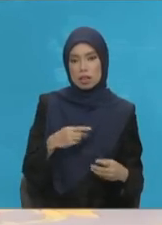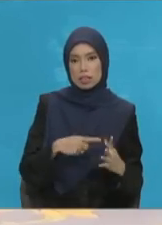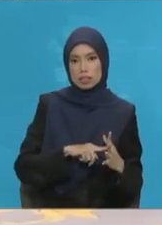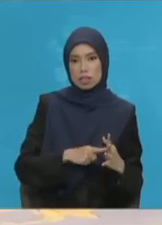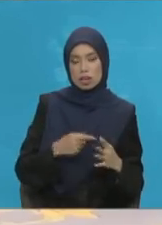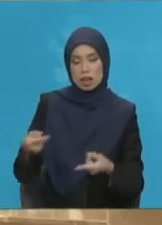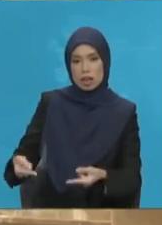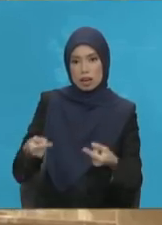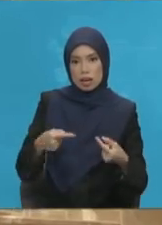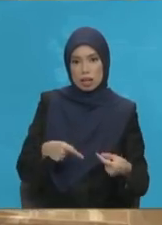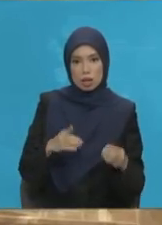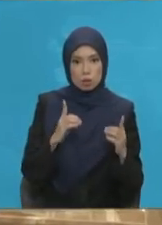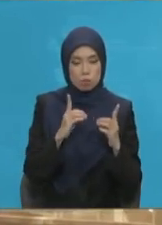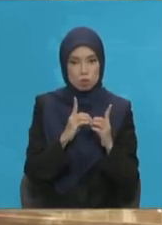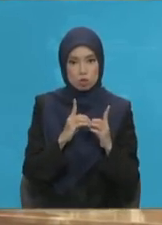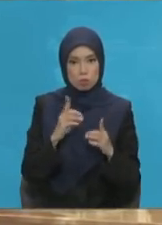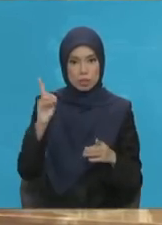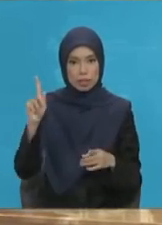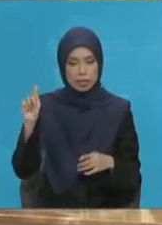duli yang teramat mulia